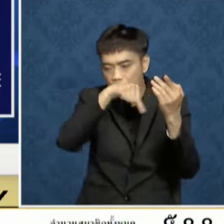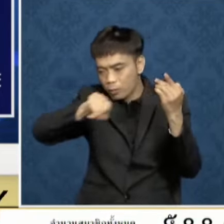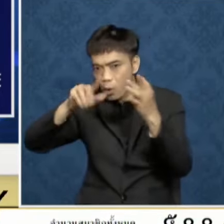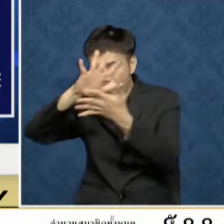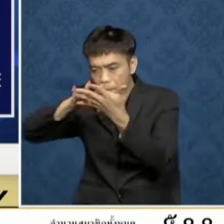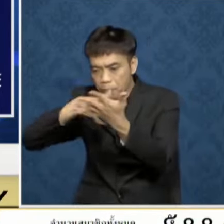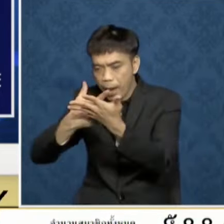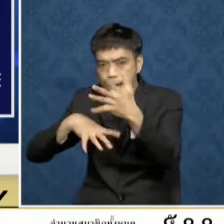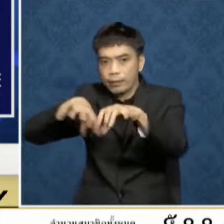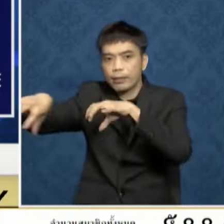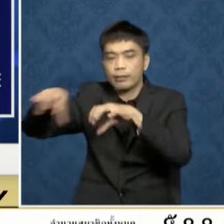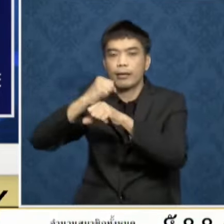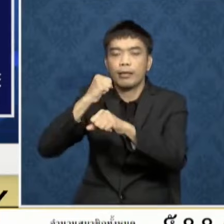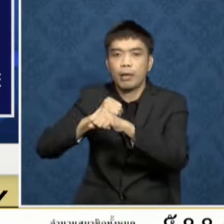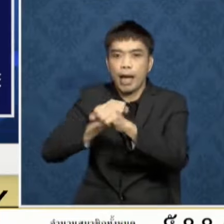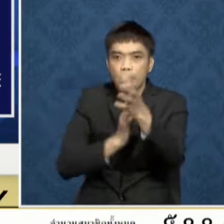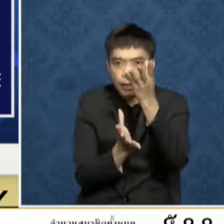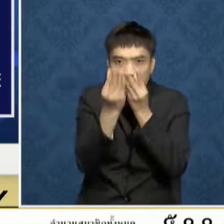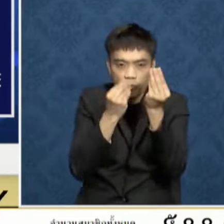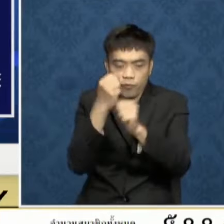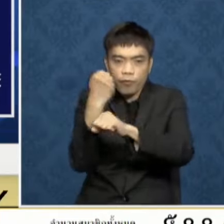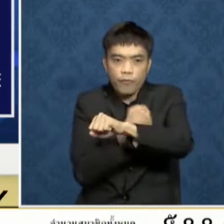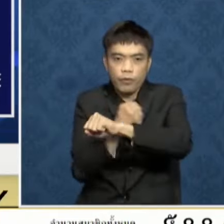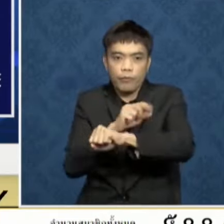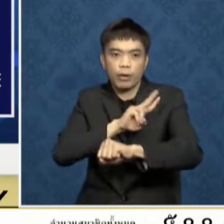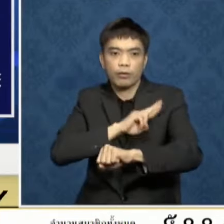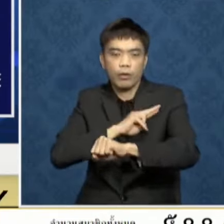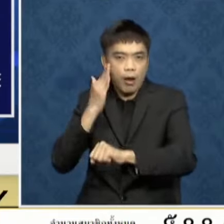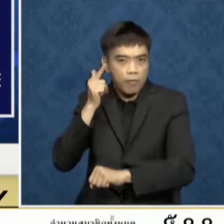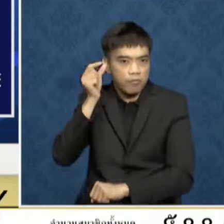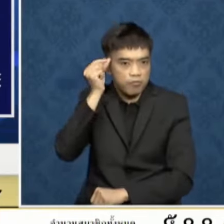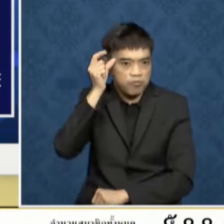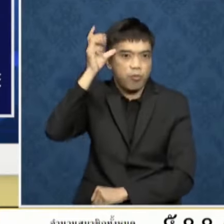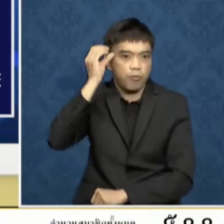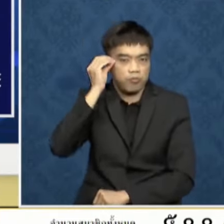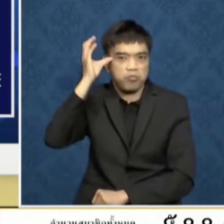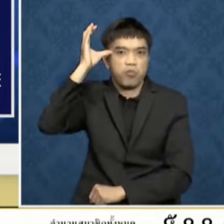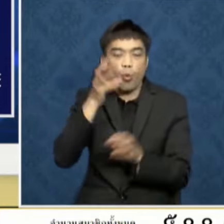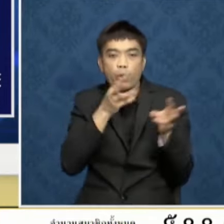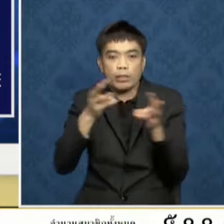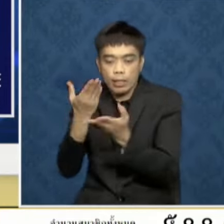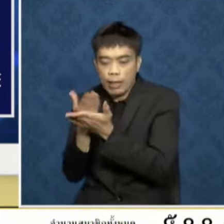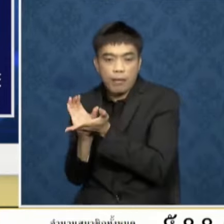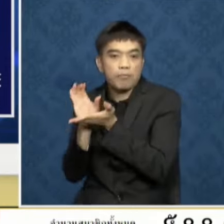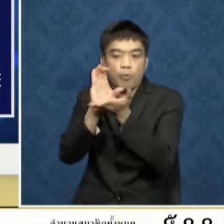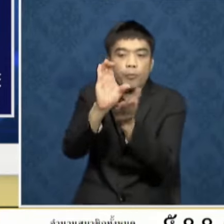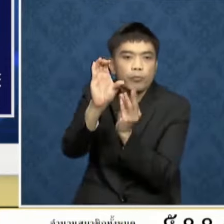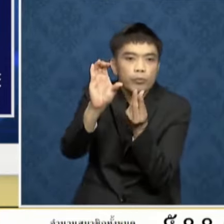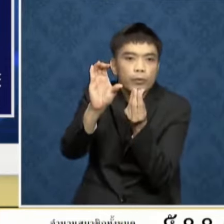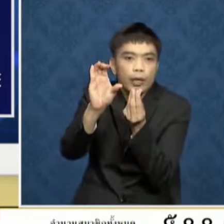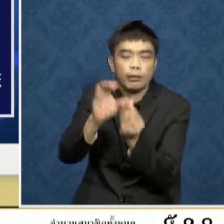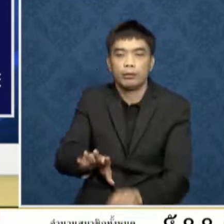พัฒนาทักษะอัสิลและริลของนโยบายนี้กันค่ะว่ามีได้รับการจัดสรรอย่างไรได้รับการจัดสรรเพียง